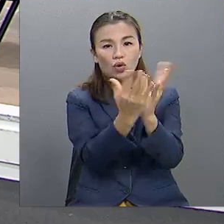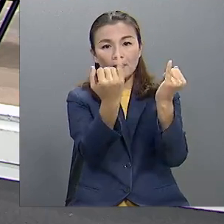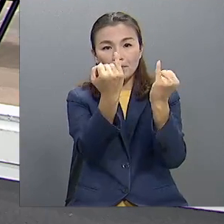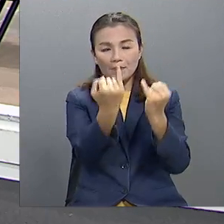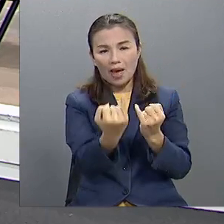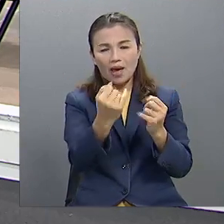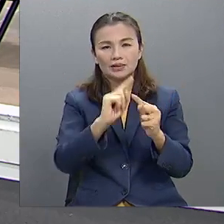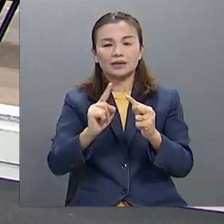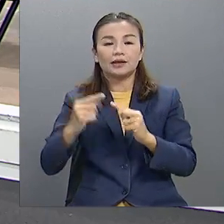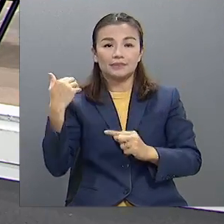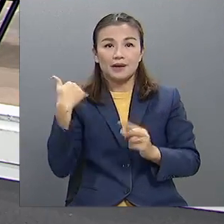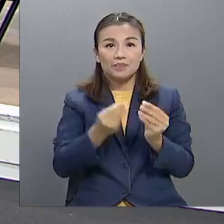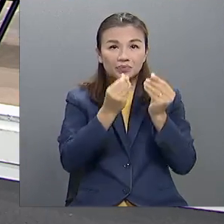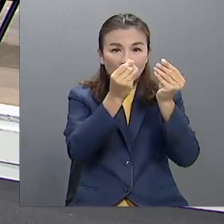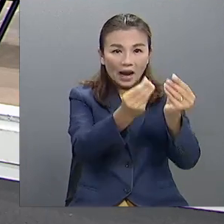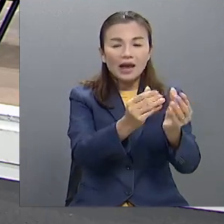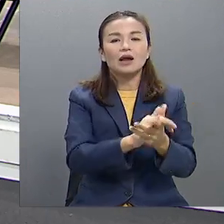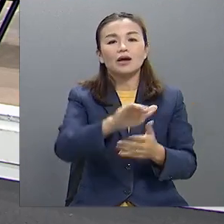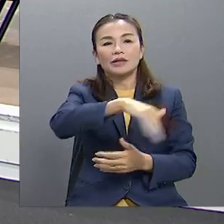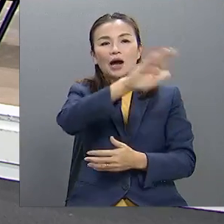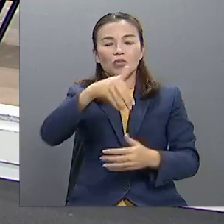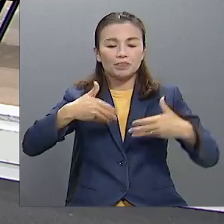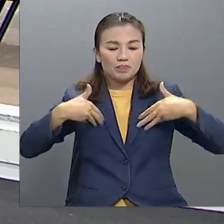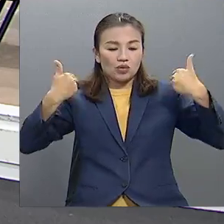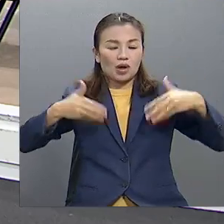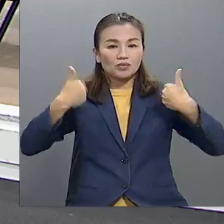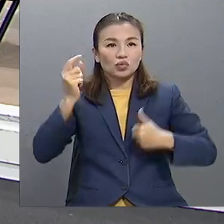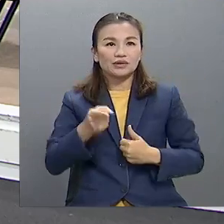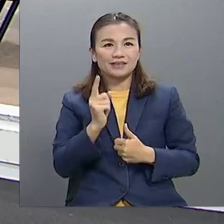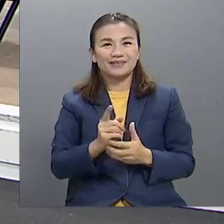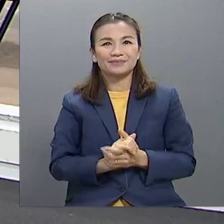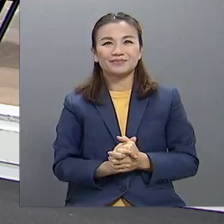ที ่ เติมเต็มกันทั่วประเทศเลยและการในสถานการณ์เยี่ยงนี้นะคะ โมทนาสา